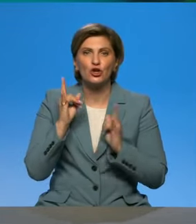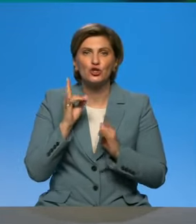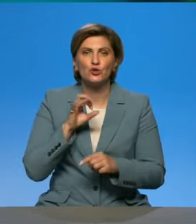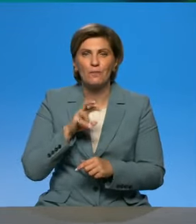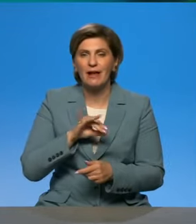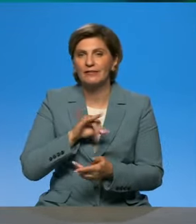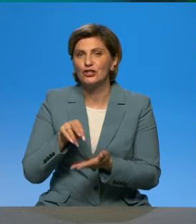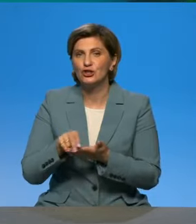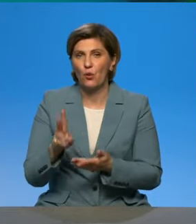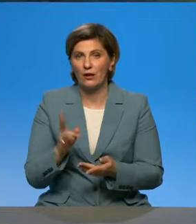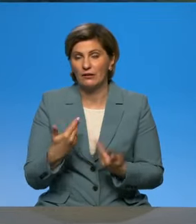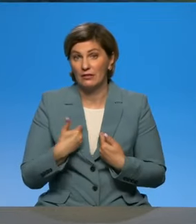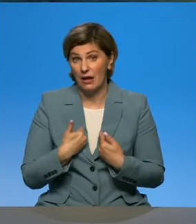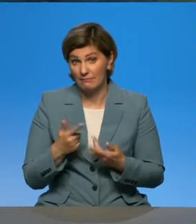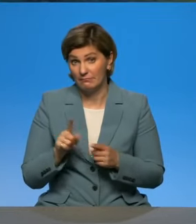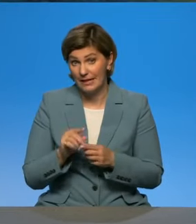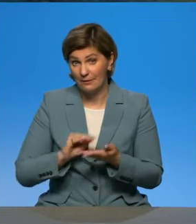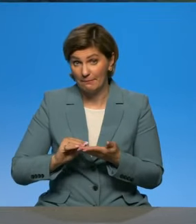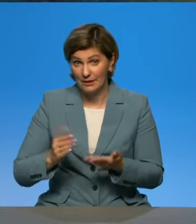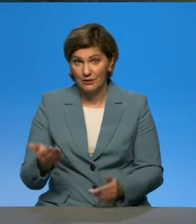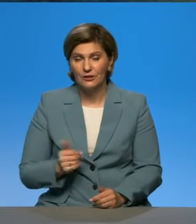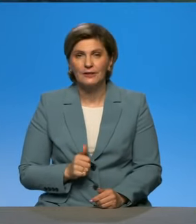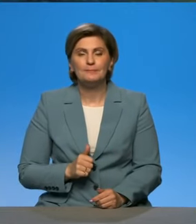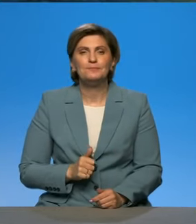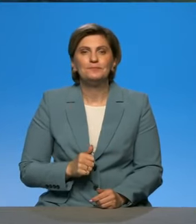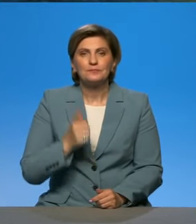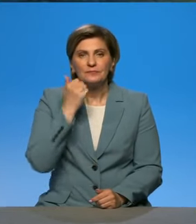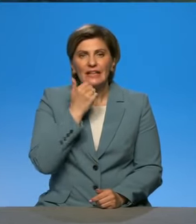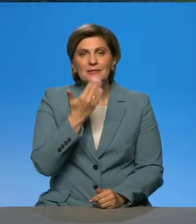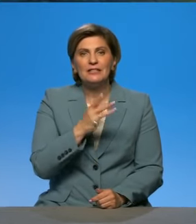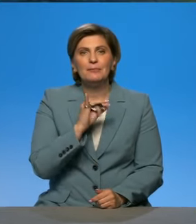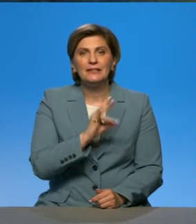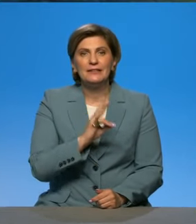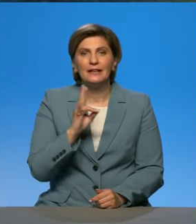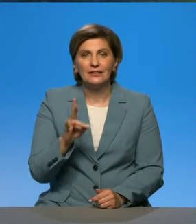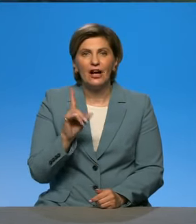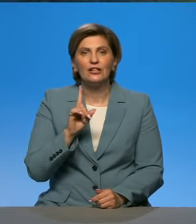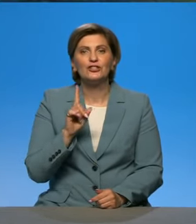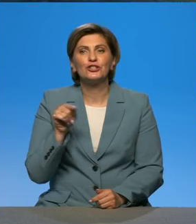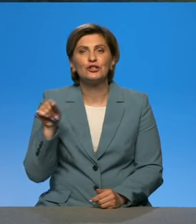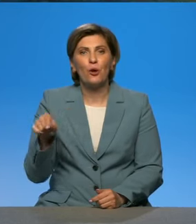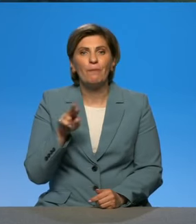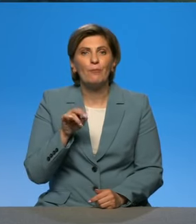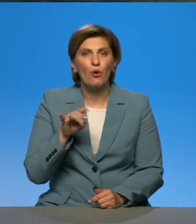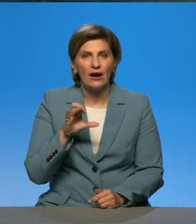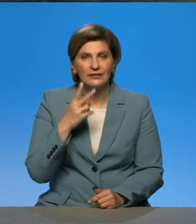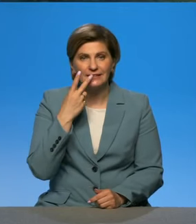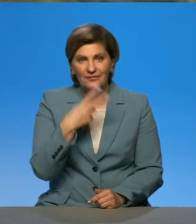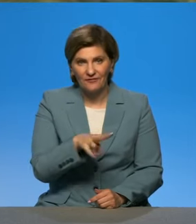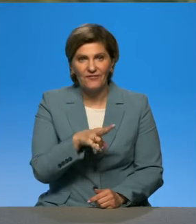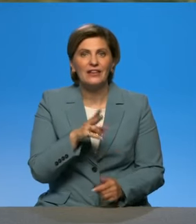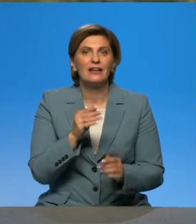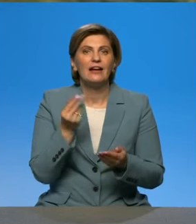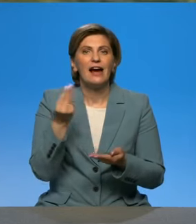Предупреждал. Благодарят вас из Новгородской области. Спасибо, Николай Николаевич, что папуас увидели рисунки детей из Новгородской области. Это, видимо, акция какая-то была,